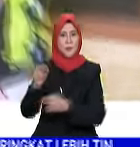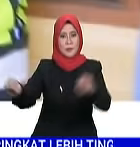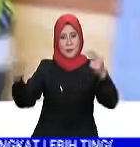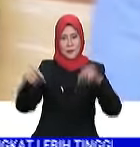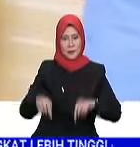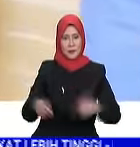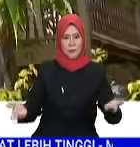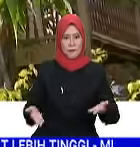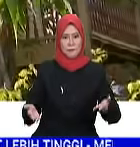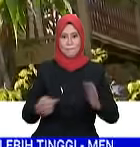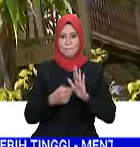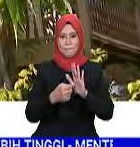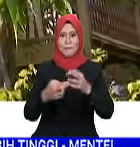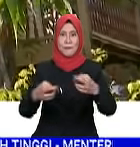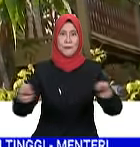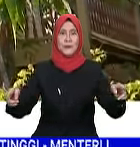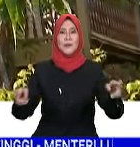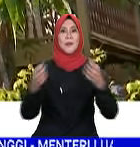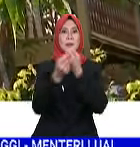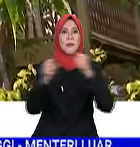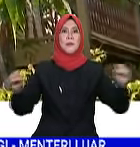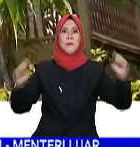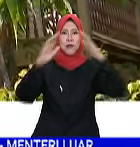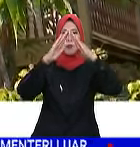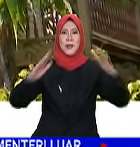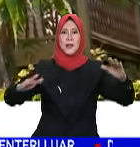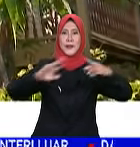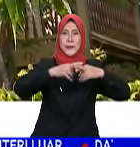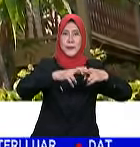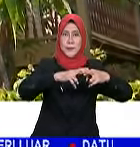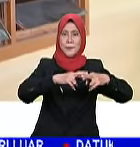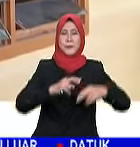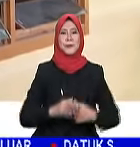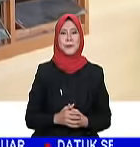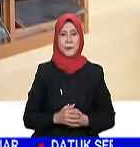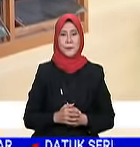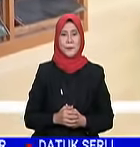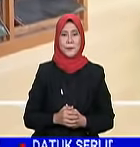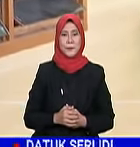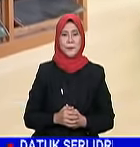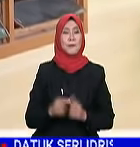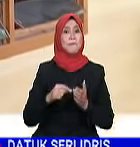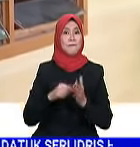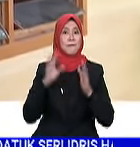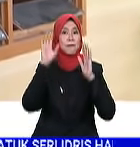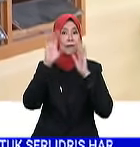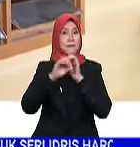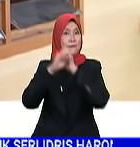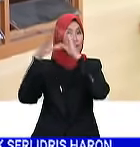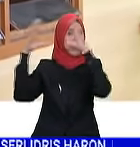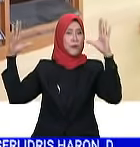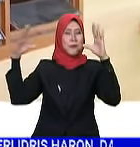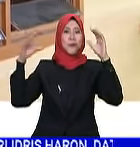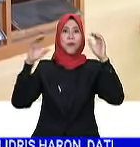hadir menyempurnakan simbolik rahan rumah yang siap dibaik pulih. Ini adalah menggambarkan konsep keluarga Malaysia kita di